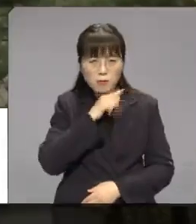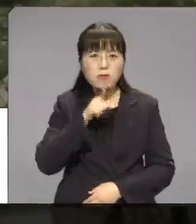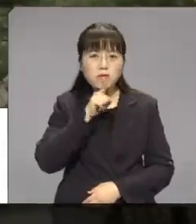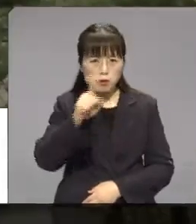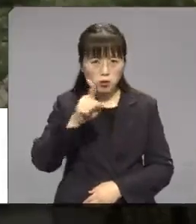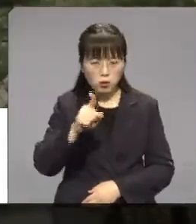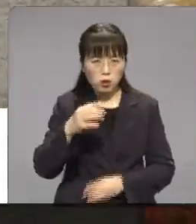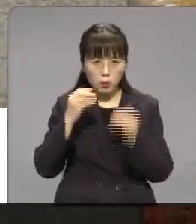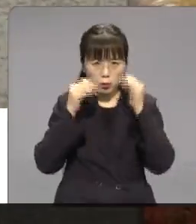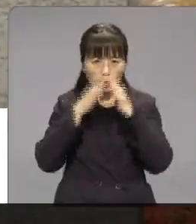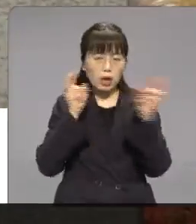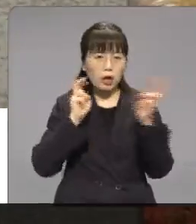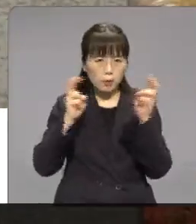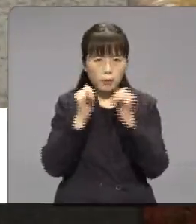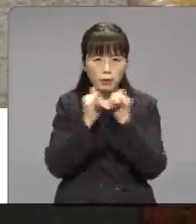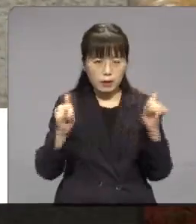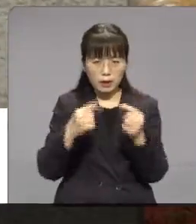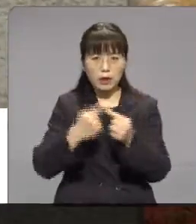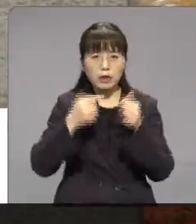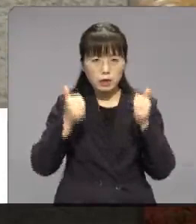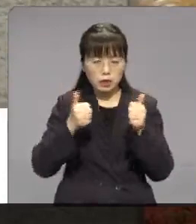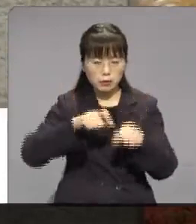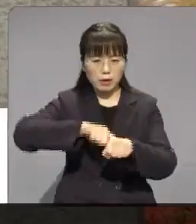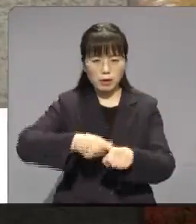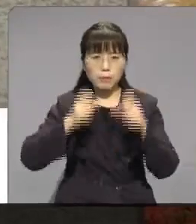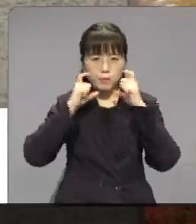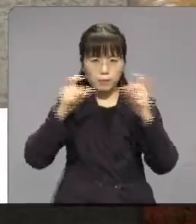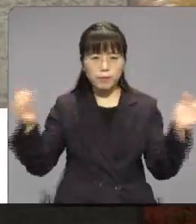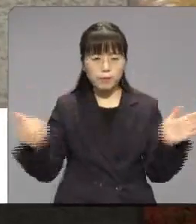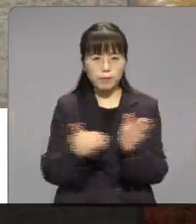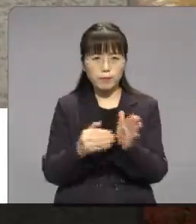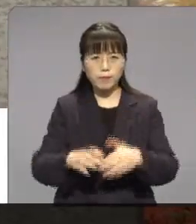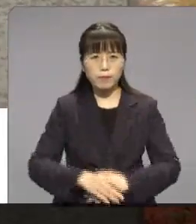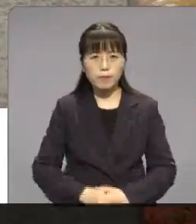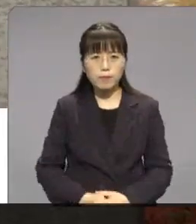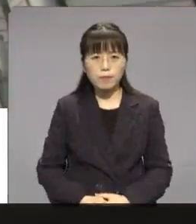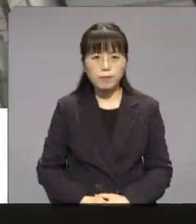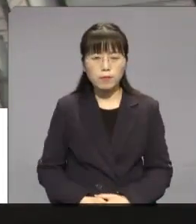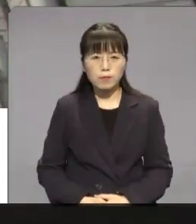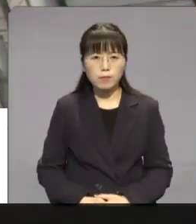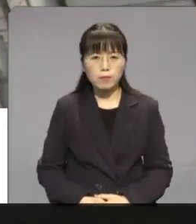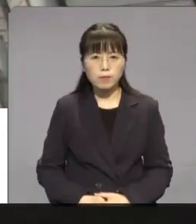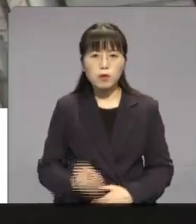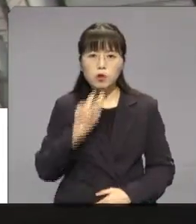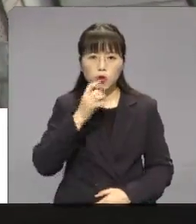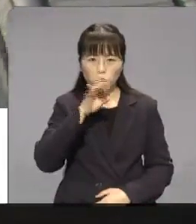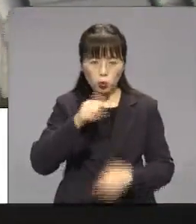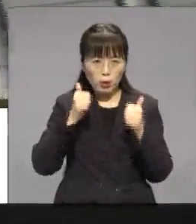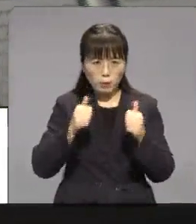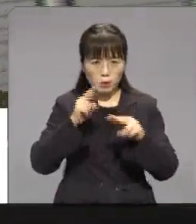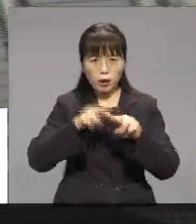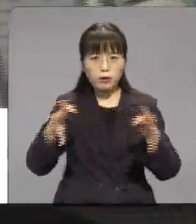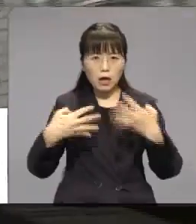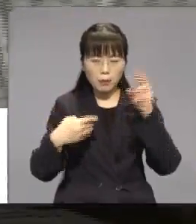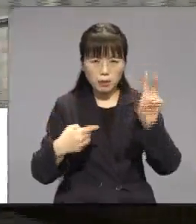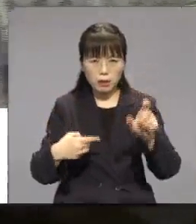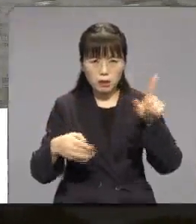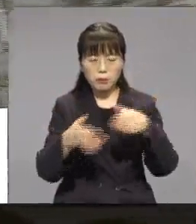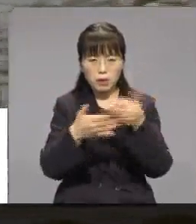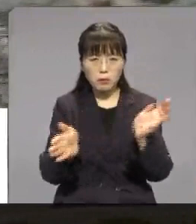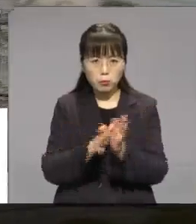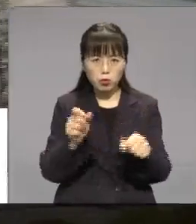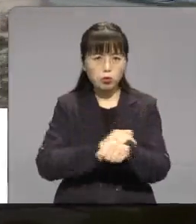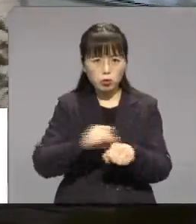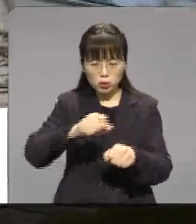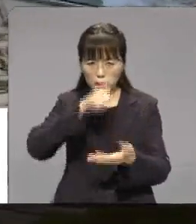기소된 부동산 업자에게 일심에서 실형이 선고됐습니다 서울중앙지법 형사의 21부는